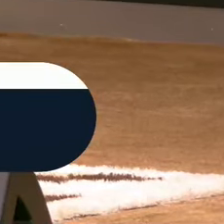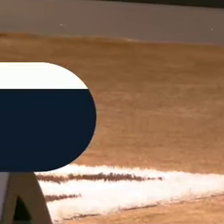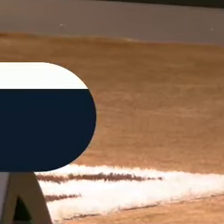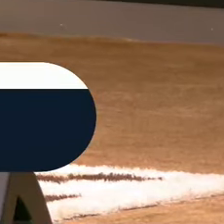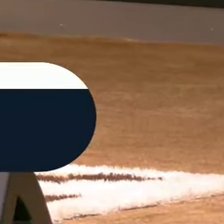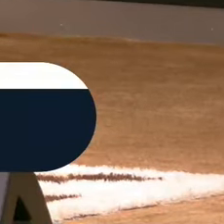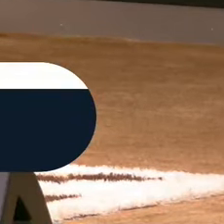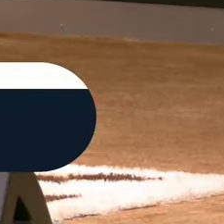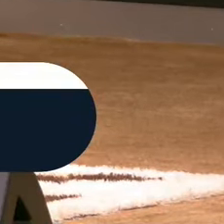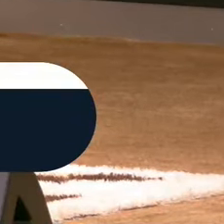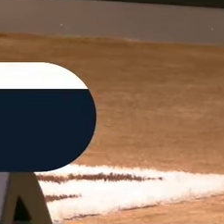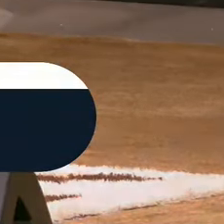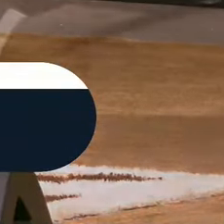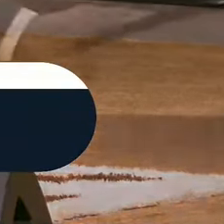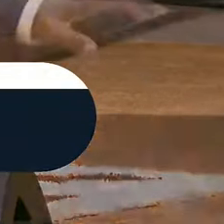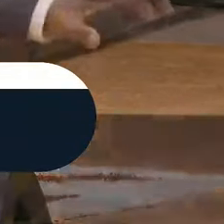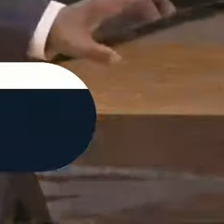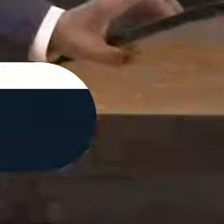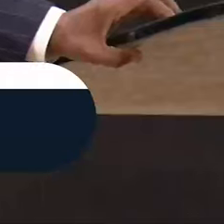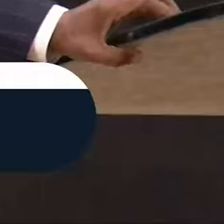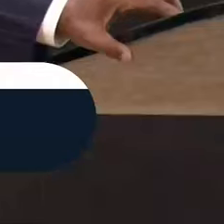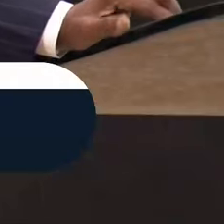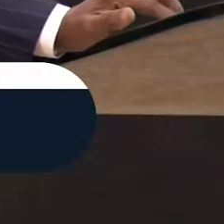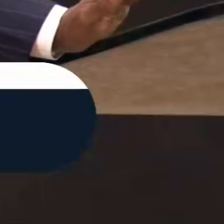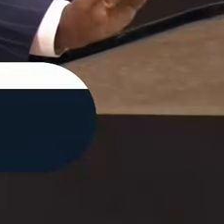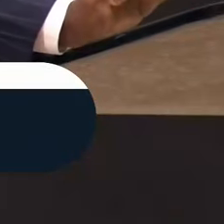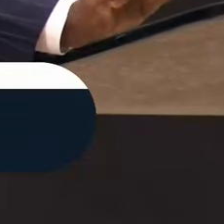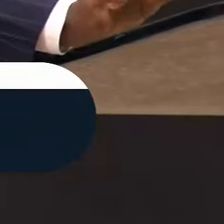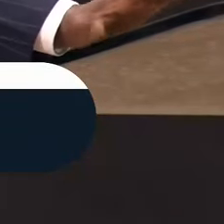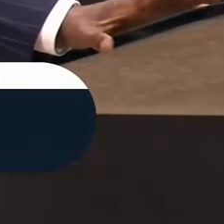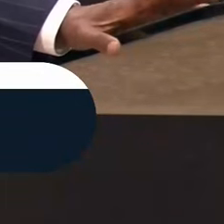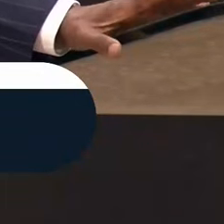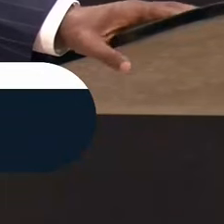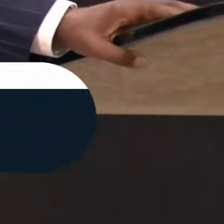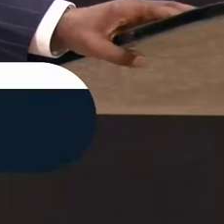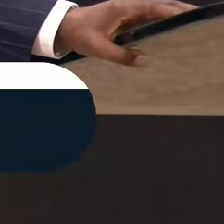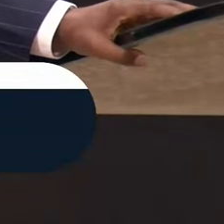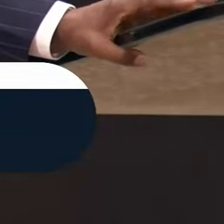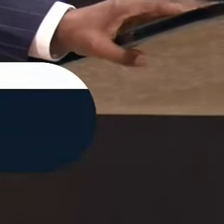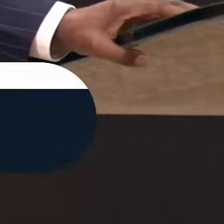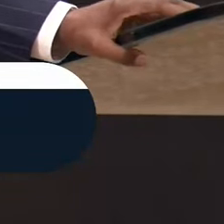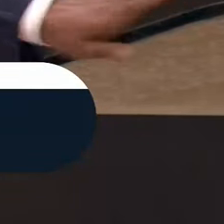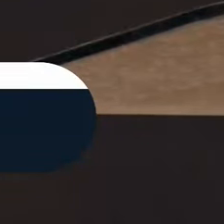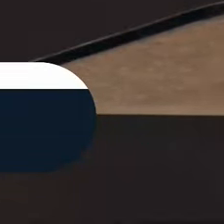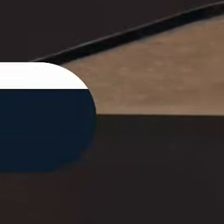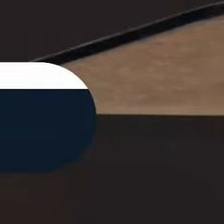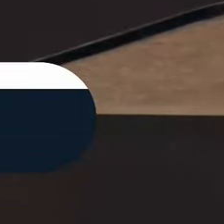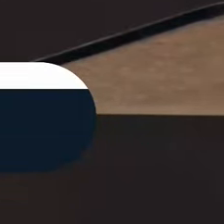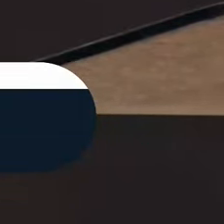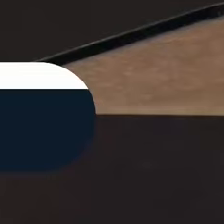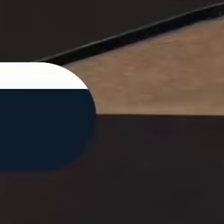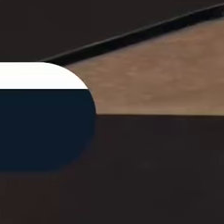grâce tolère la dépravation. Ils croient que la grâce excuse, tolère nos